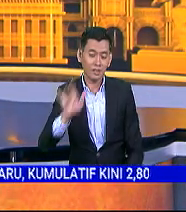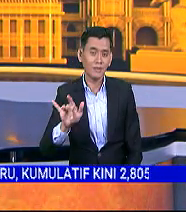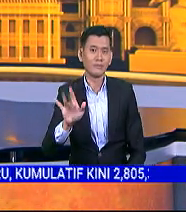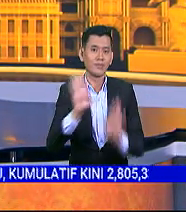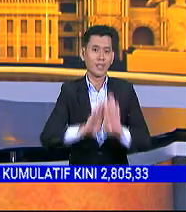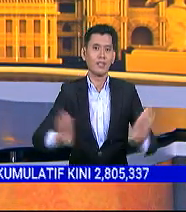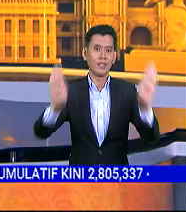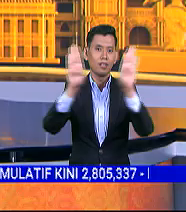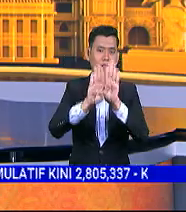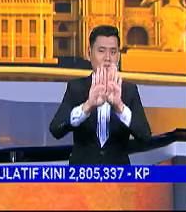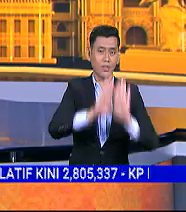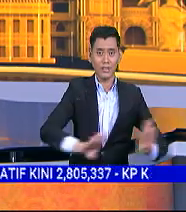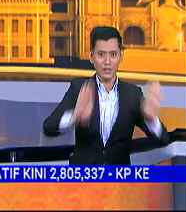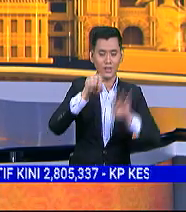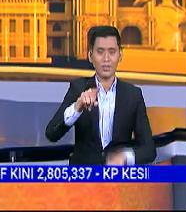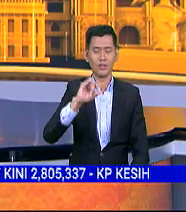RTM di